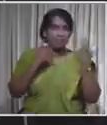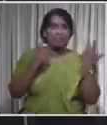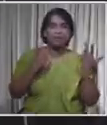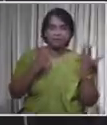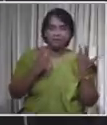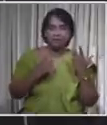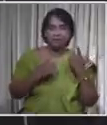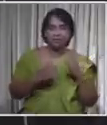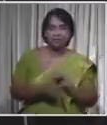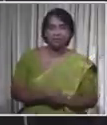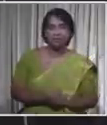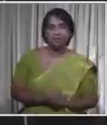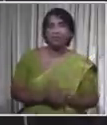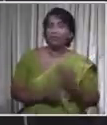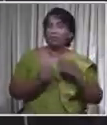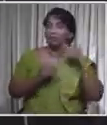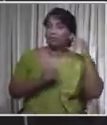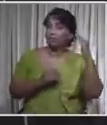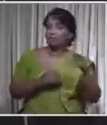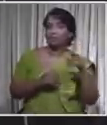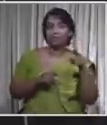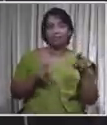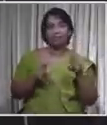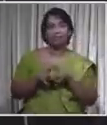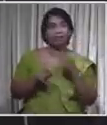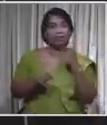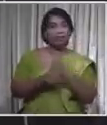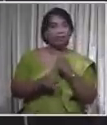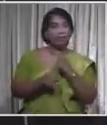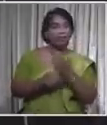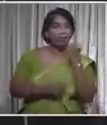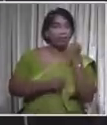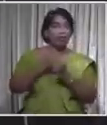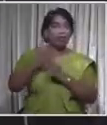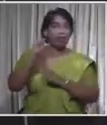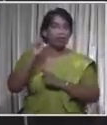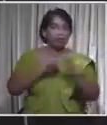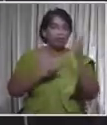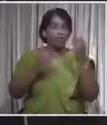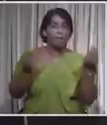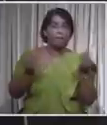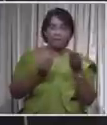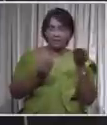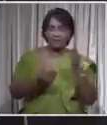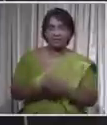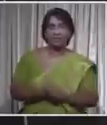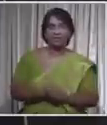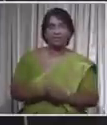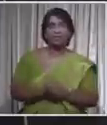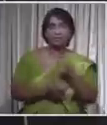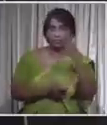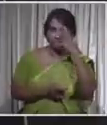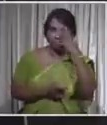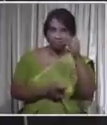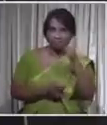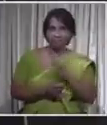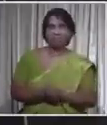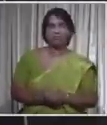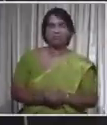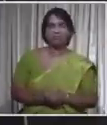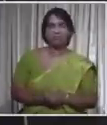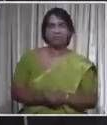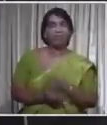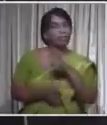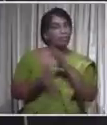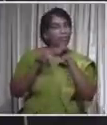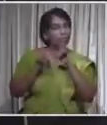හරි එදාට ආණ්ඩු පක්ෂයේ උන්ට දුවන්න මම පාරමදියේ ඒක විතරක් මතක තියාගන්න මෙන්න